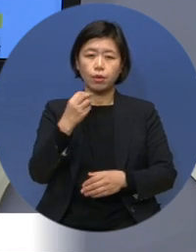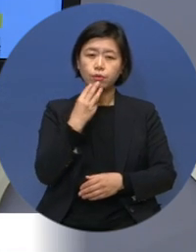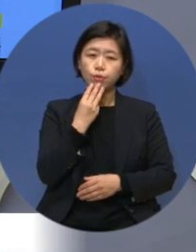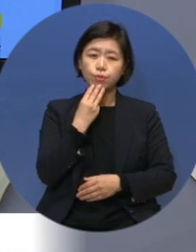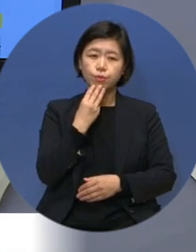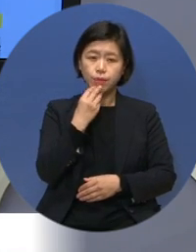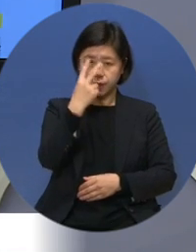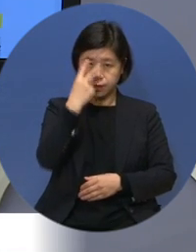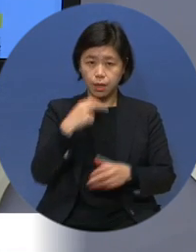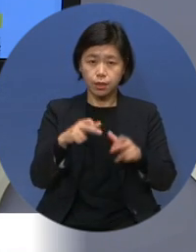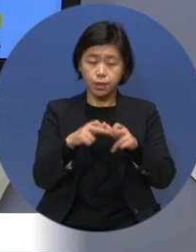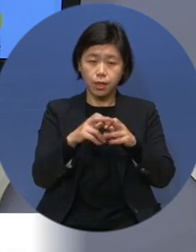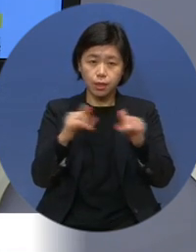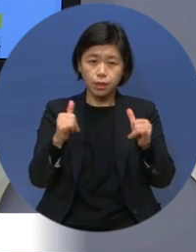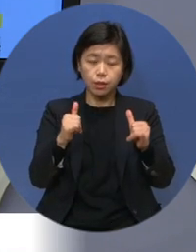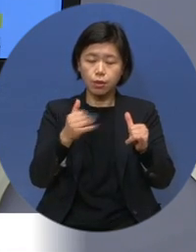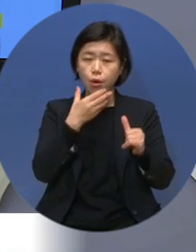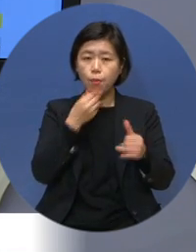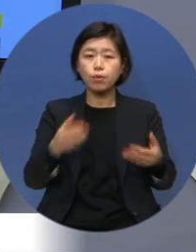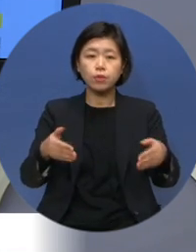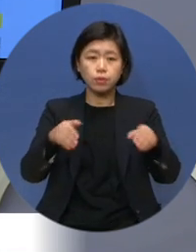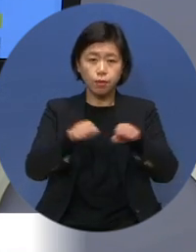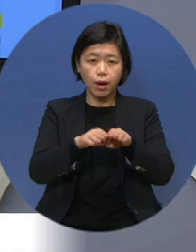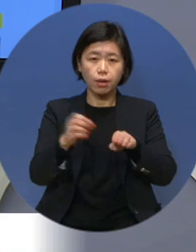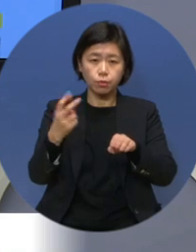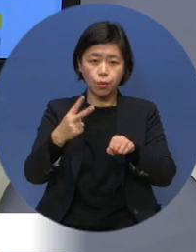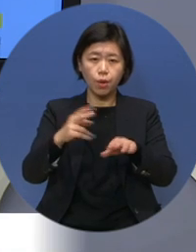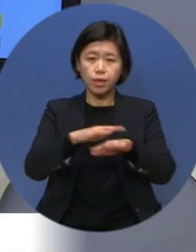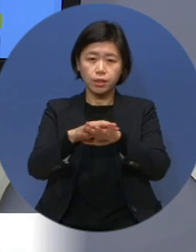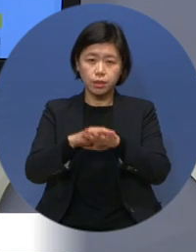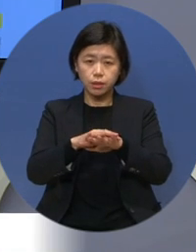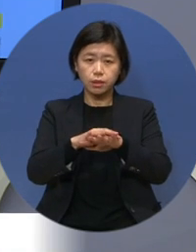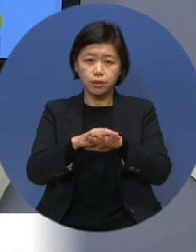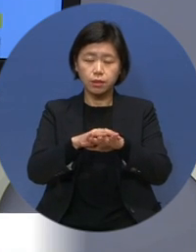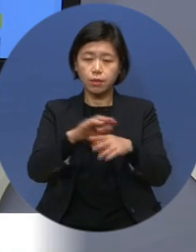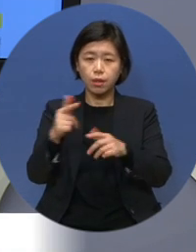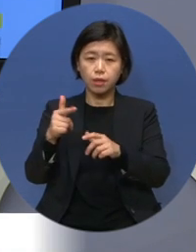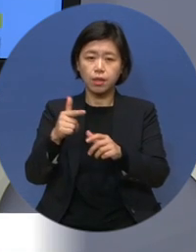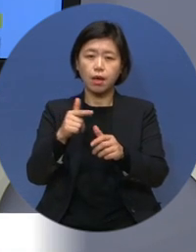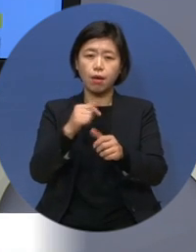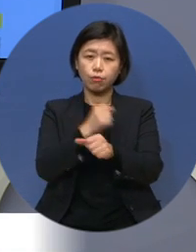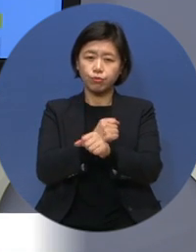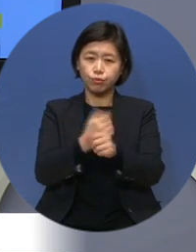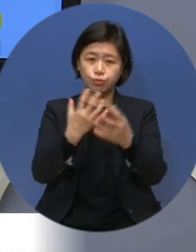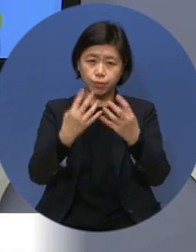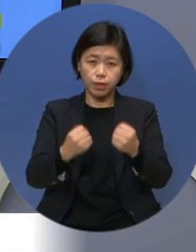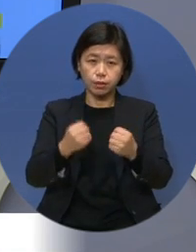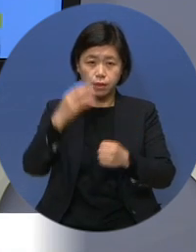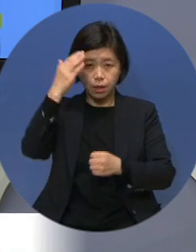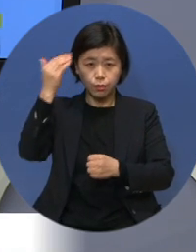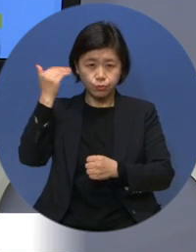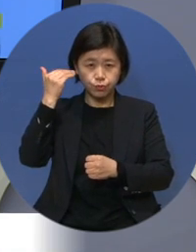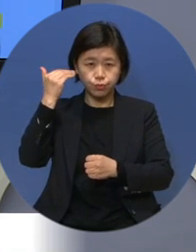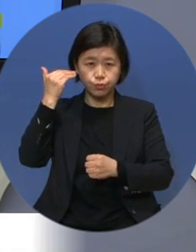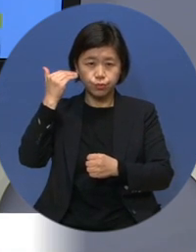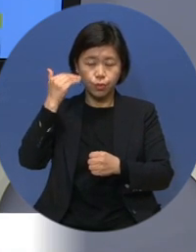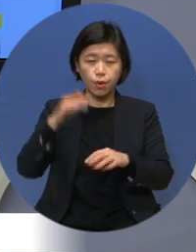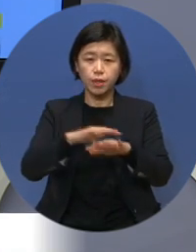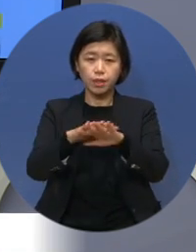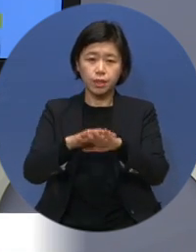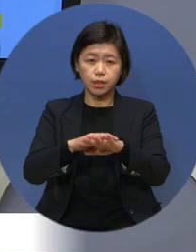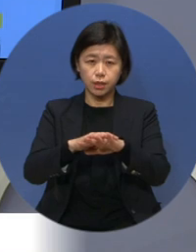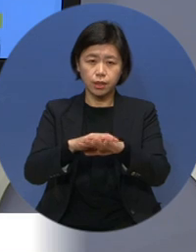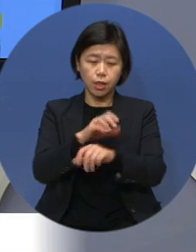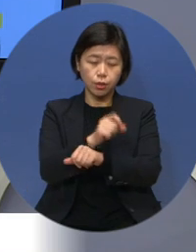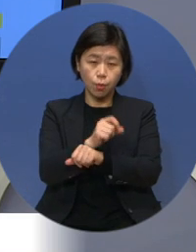지도제작 으로 시각장애인에 지리정보 이해 증진에 기여한 국토교통부 국토지리정보원 박해숙